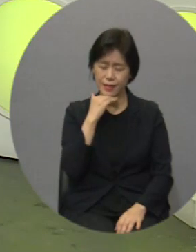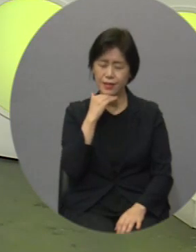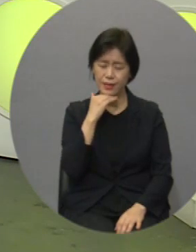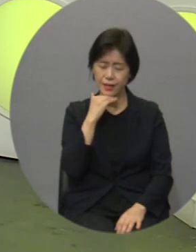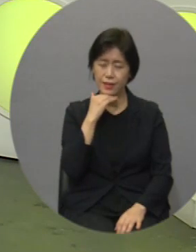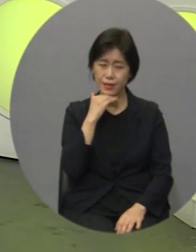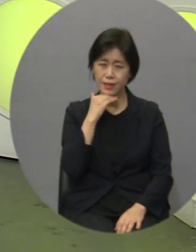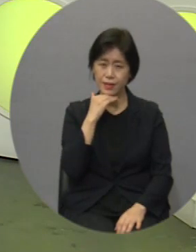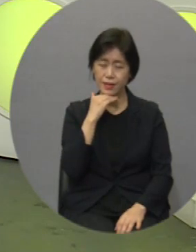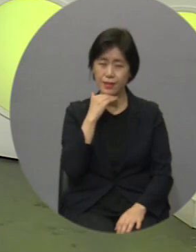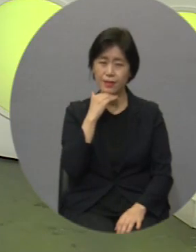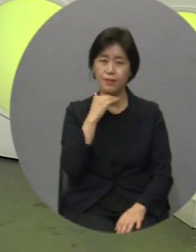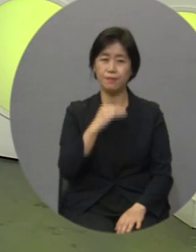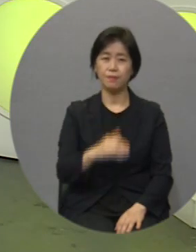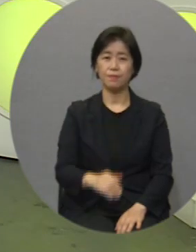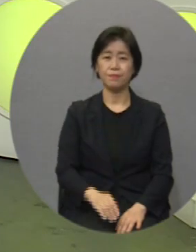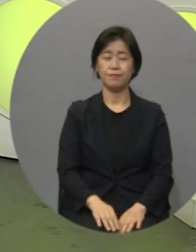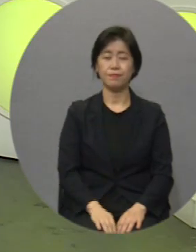그리워서